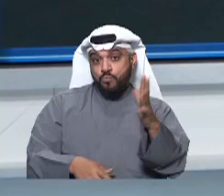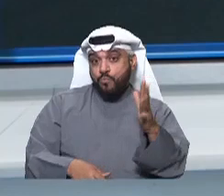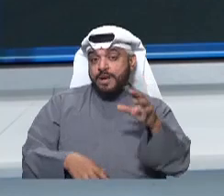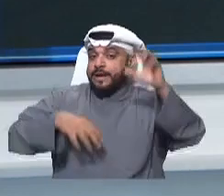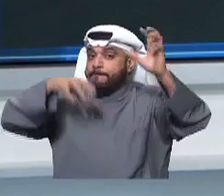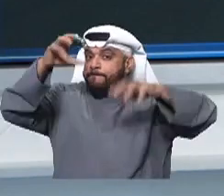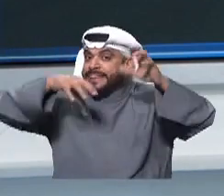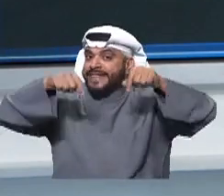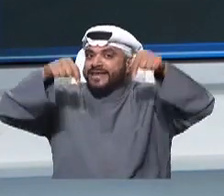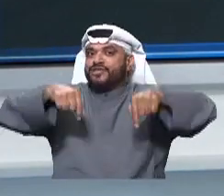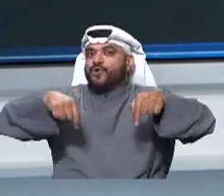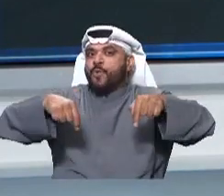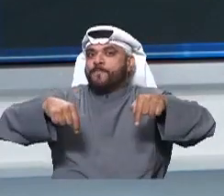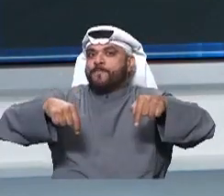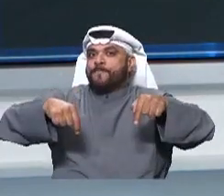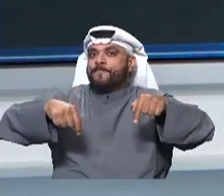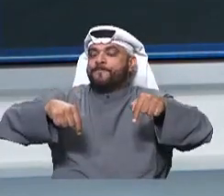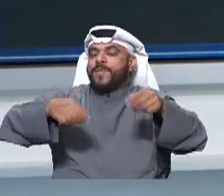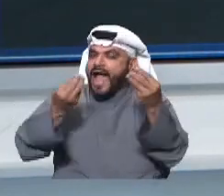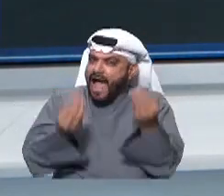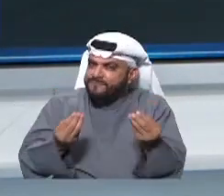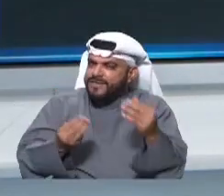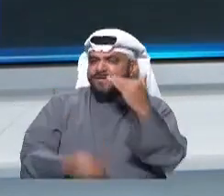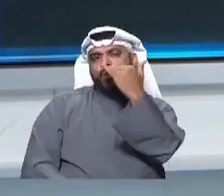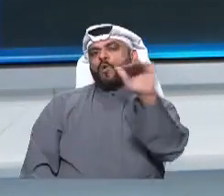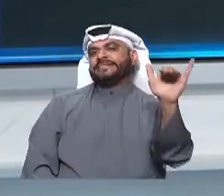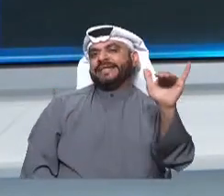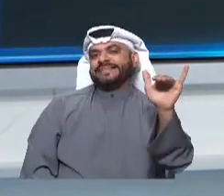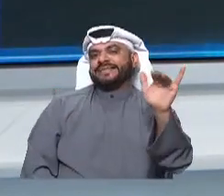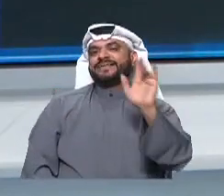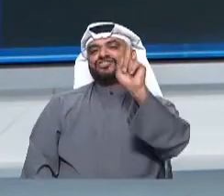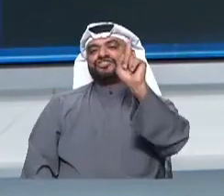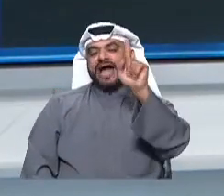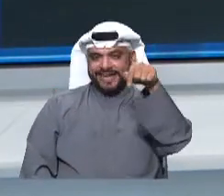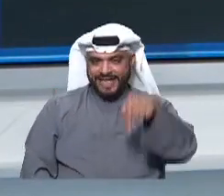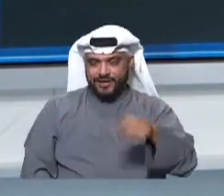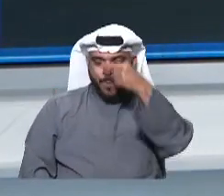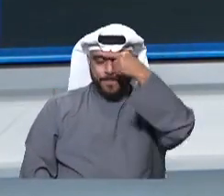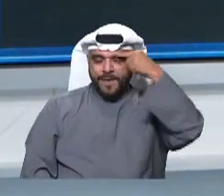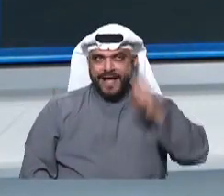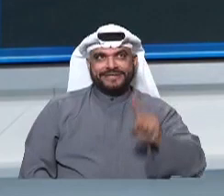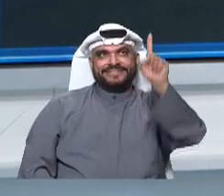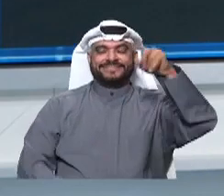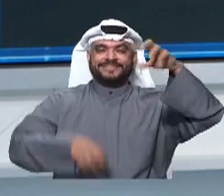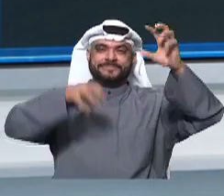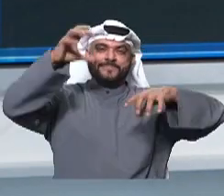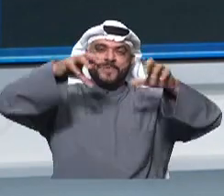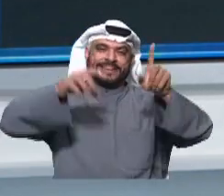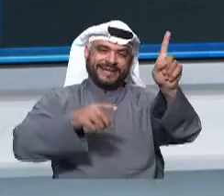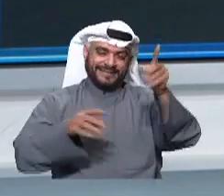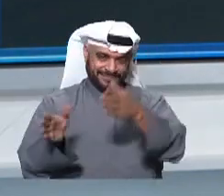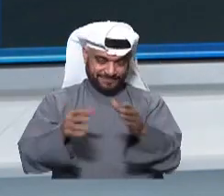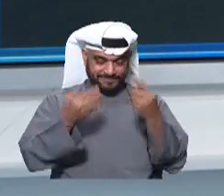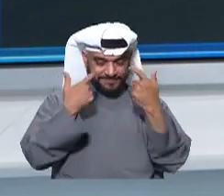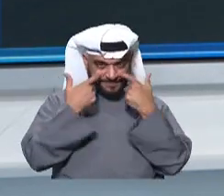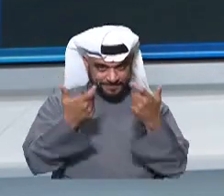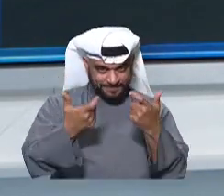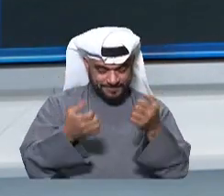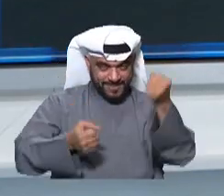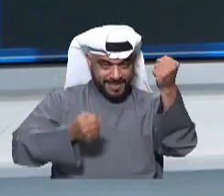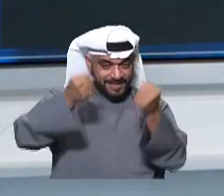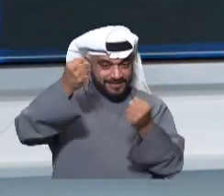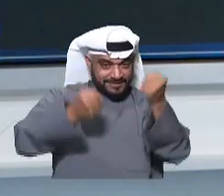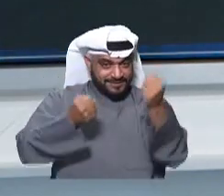المناطق، وأيضا هناك فرص لتشكل الضباب على بعض المناطق قد تقل معها مدى الرؤية الأفقية. لذا نوه مرتادي الطرق